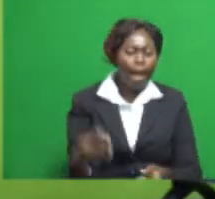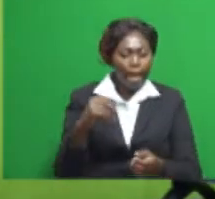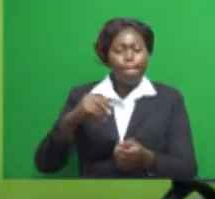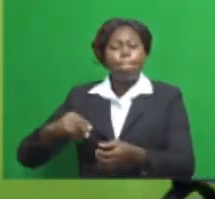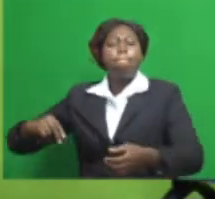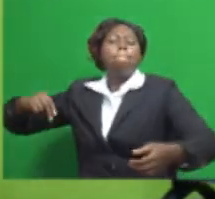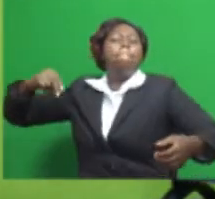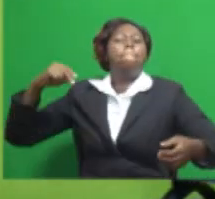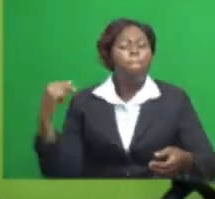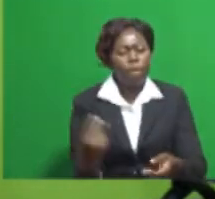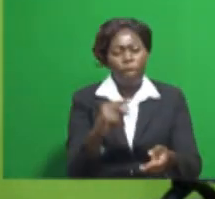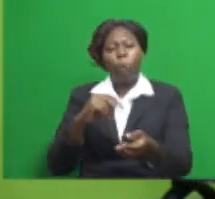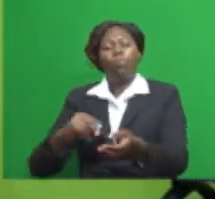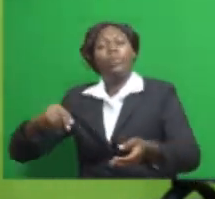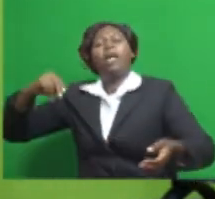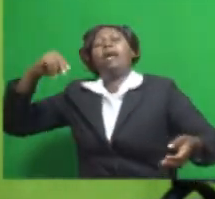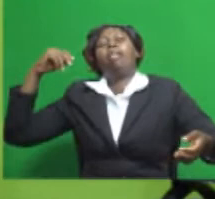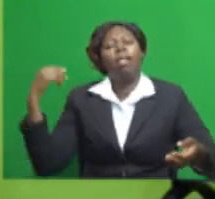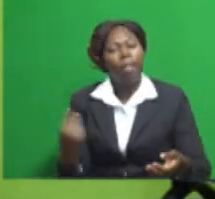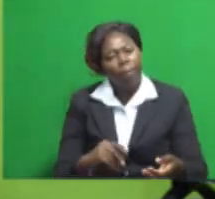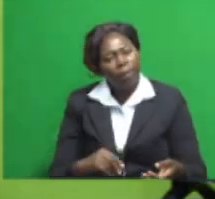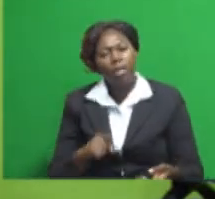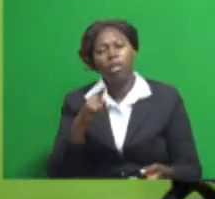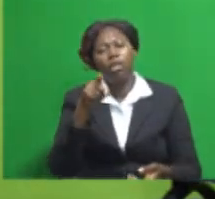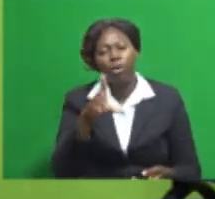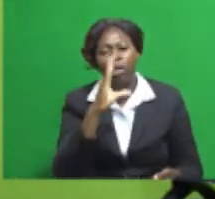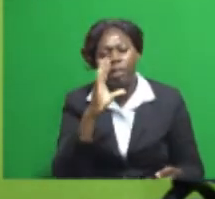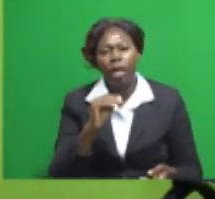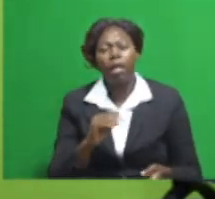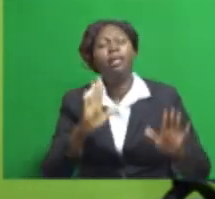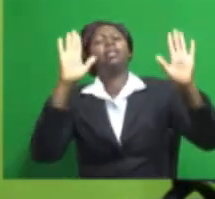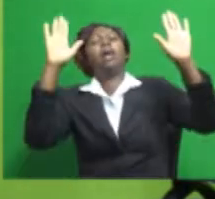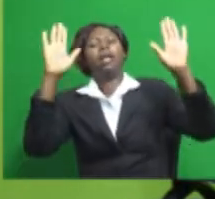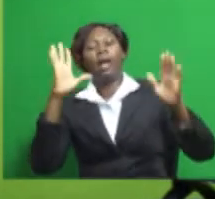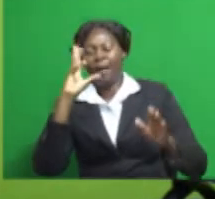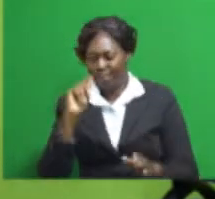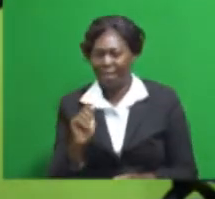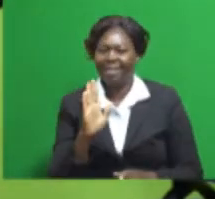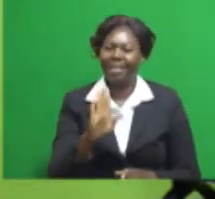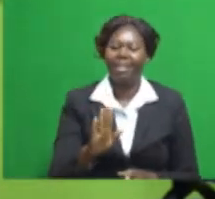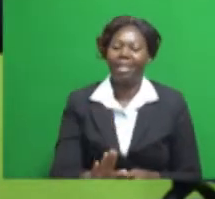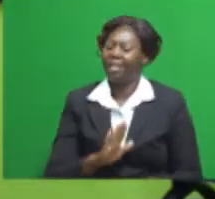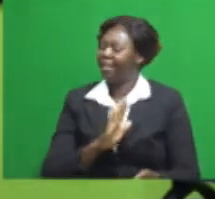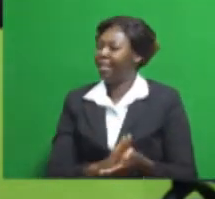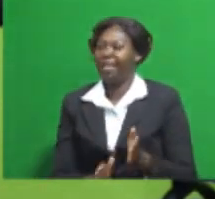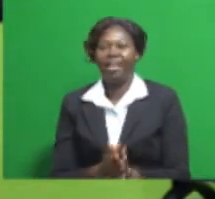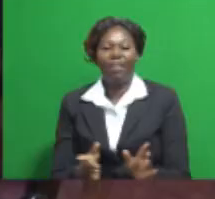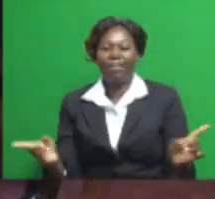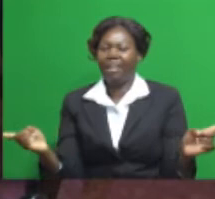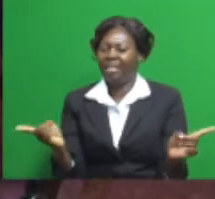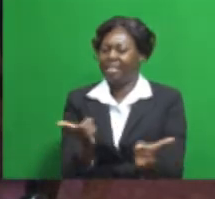ndofunga pavairohwa vaiti vakarohwa nhatu mbiri vonzi muchine nharo here hanzi vairamba kuchinja